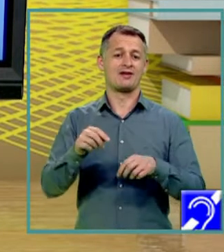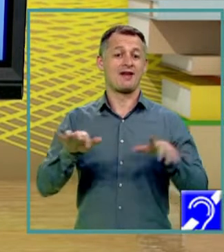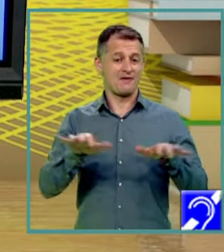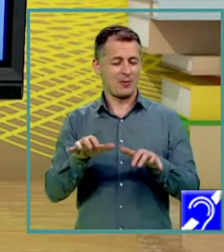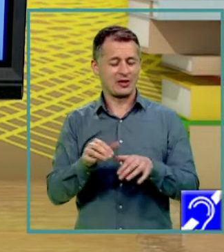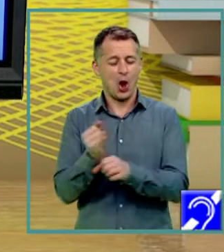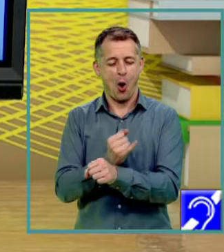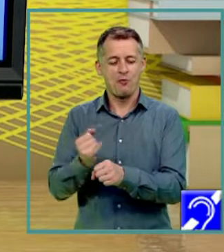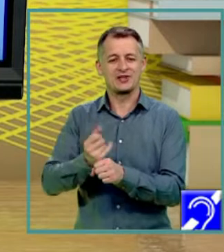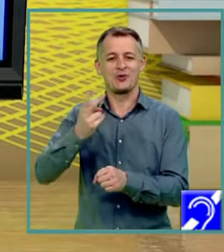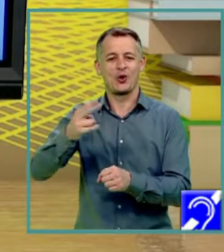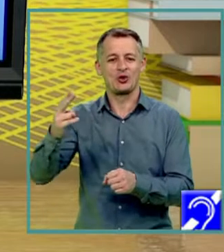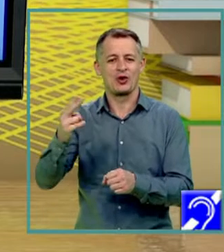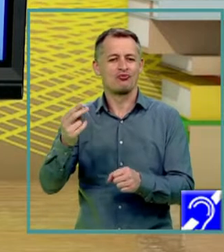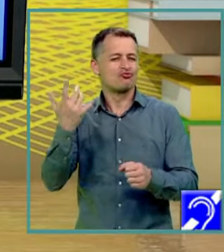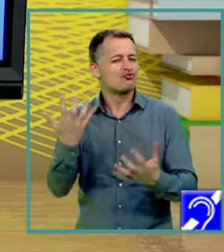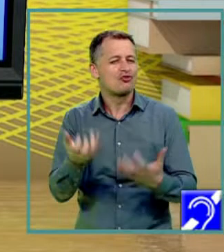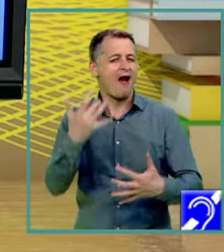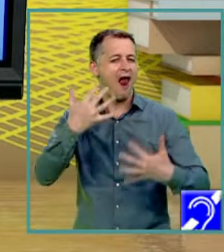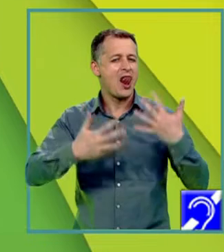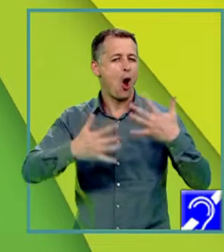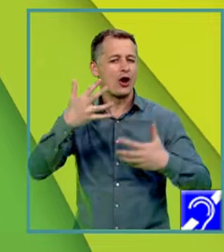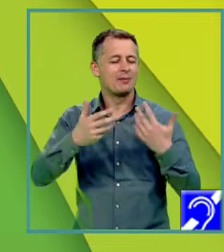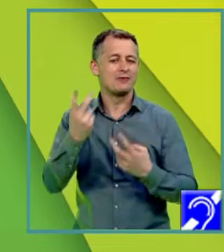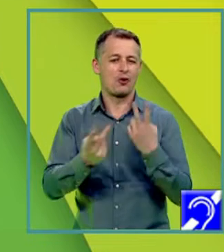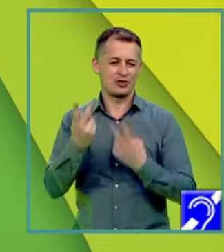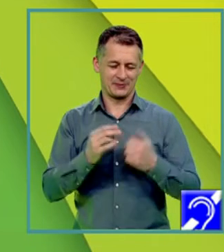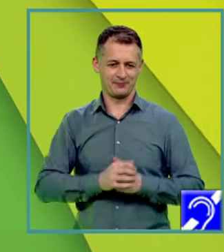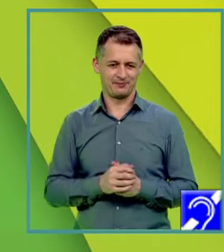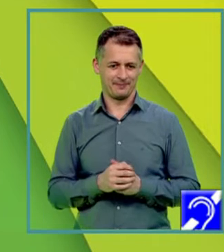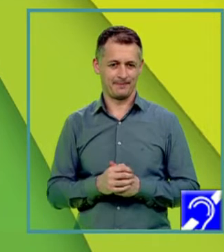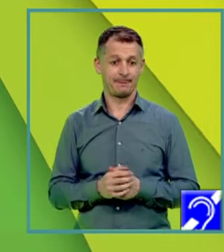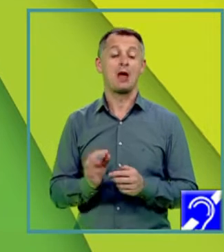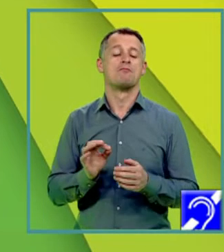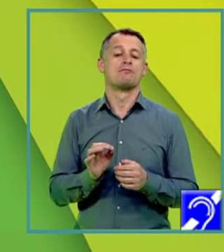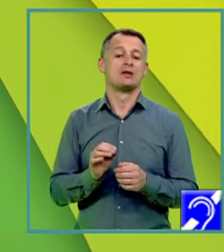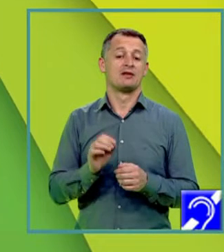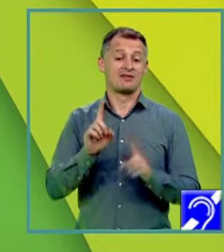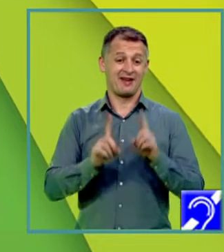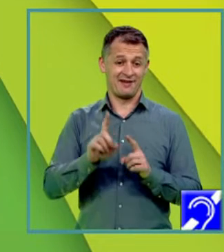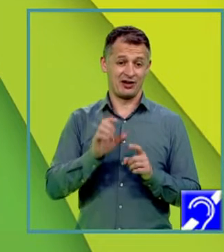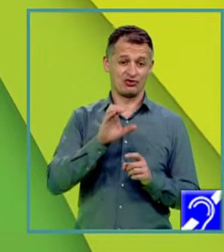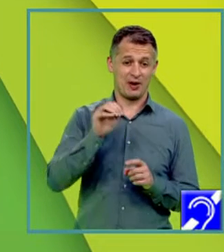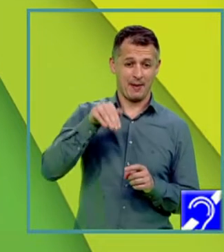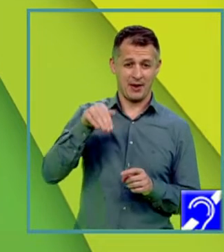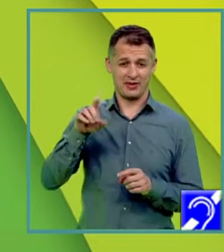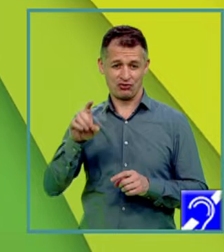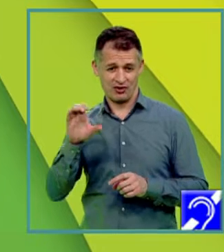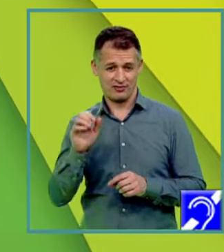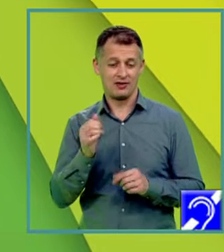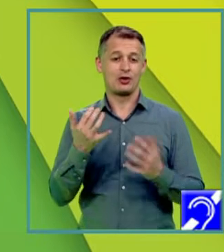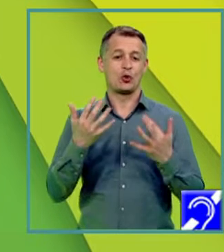vom observa în continuare si algoritmi trebuie să utilizăm ca și proprietate dacă cmmdc dintre două numere naturale